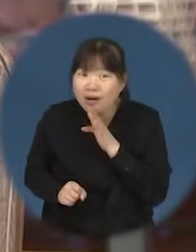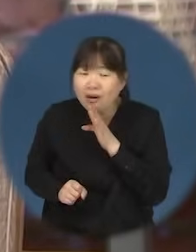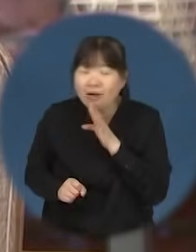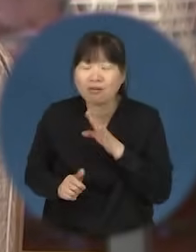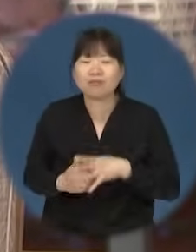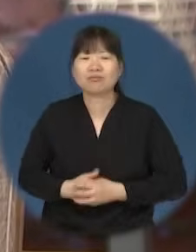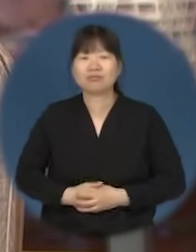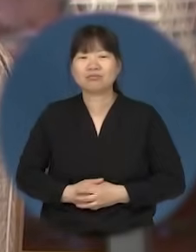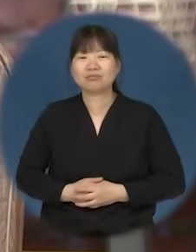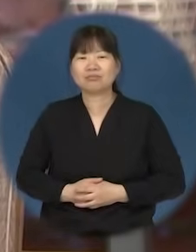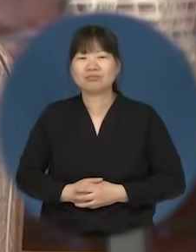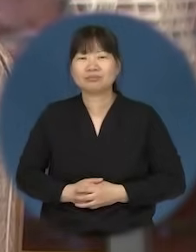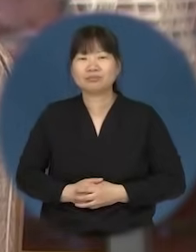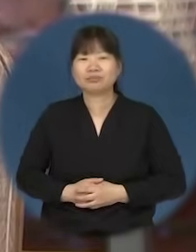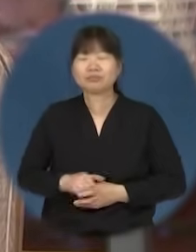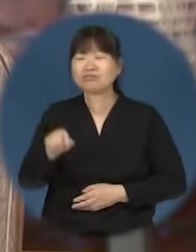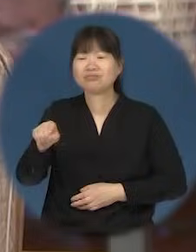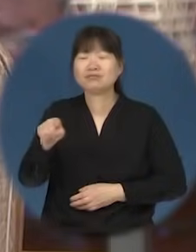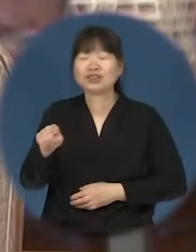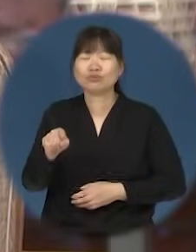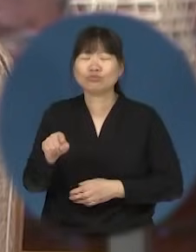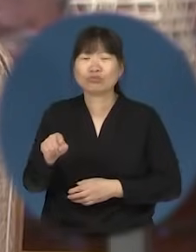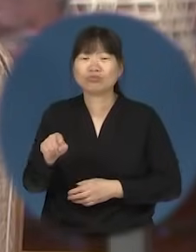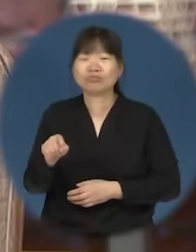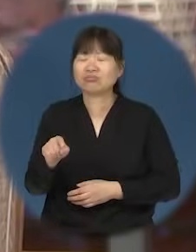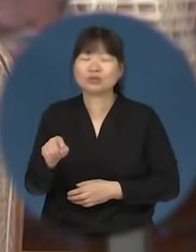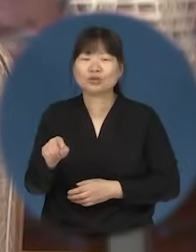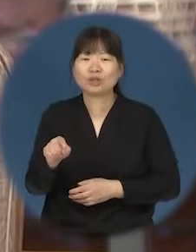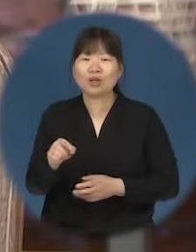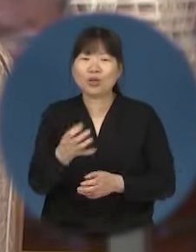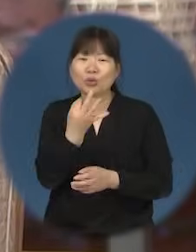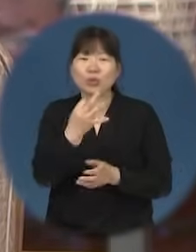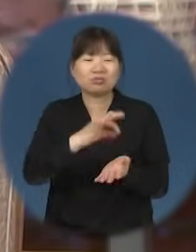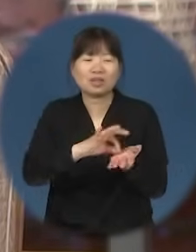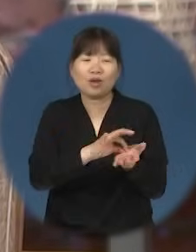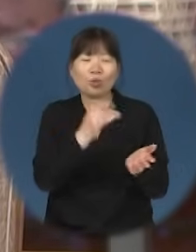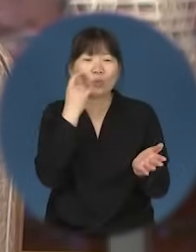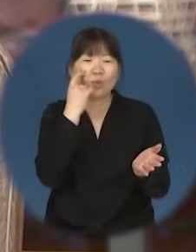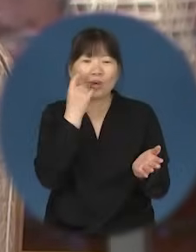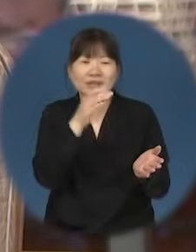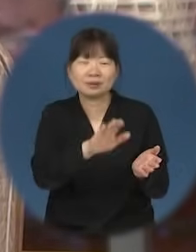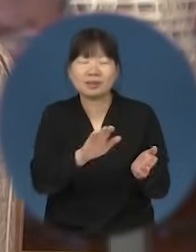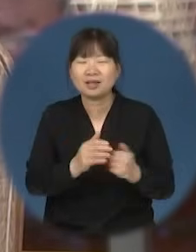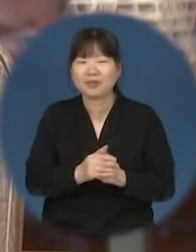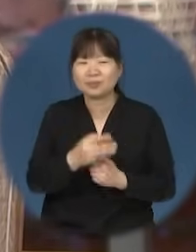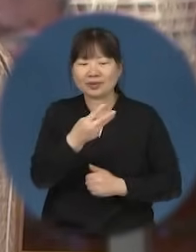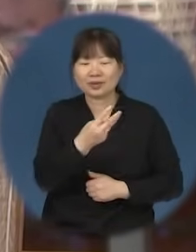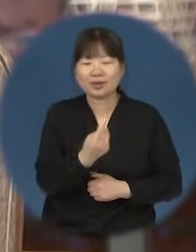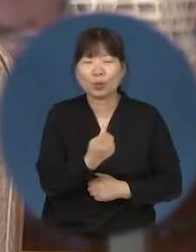있는 거잖아요. 깔고 있죠. 활용이 안 되죠. 활용이 안 되죠. 근데 그거를 토큰을 한 50%를